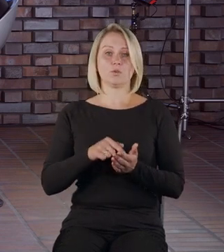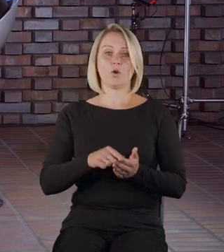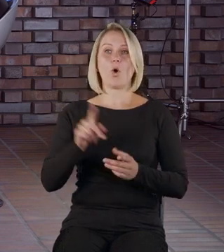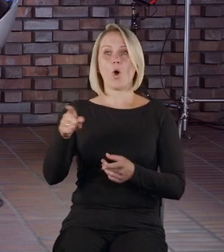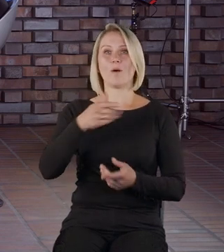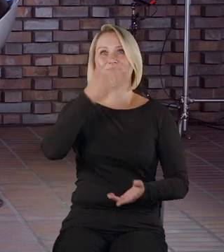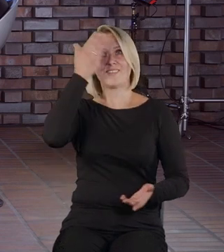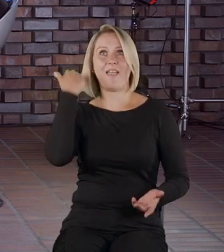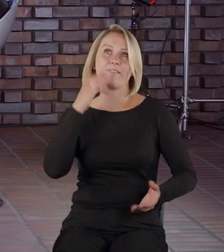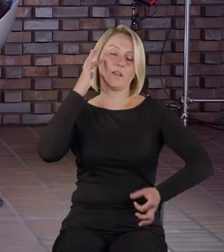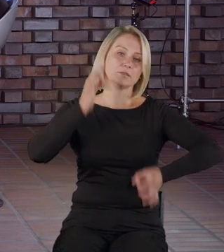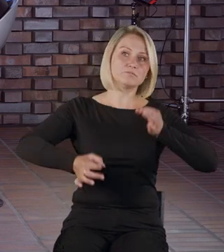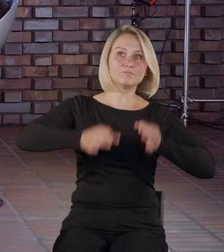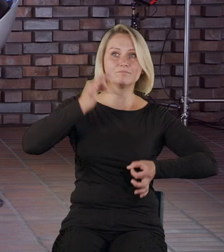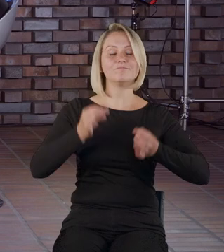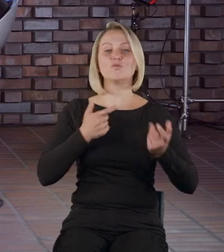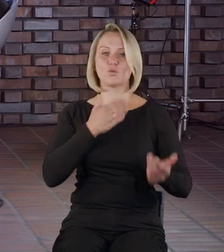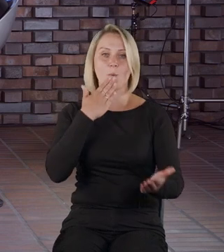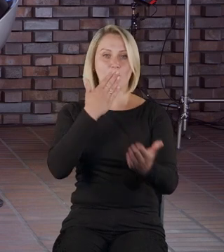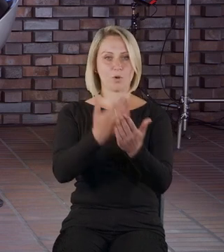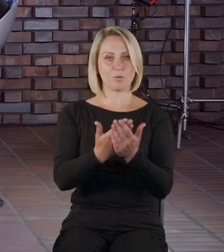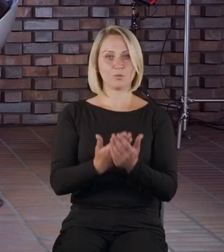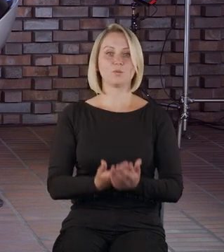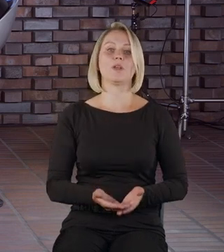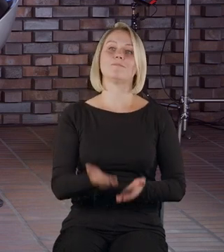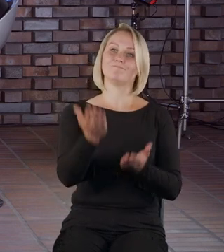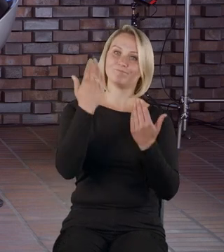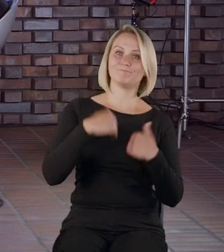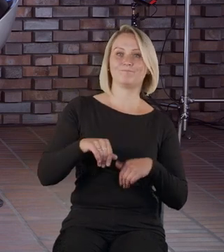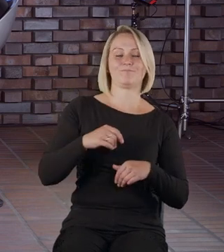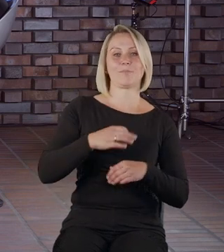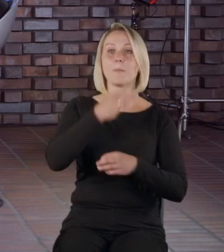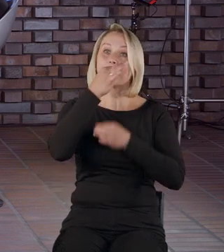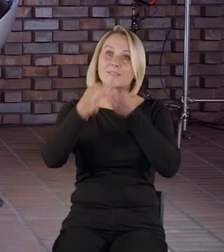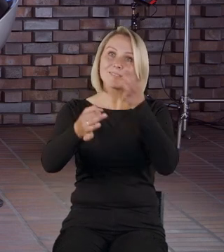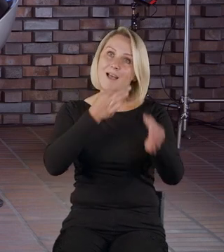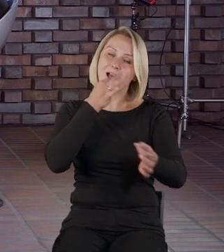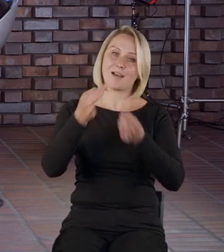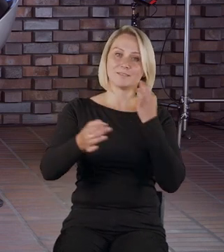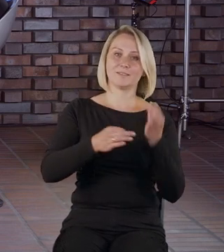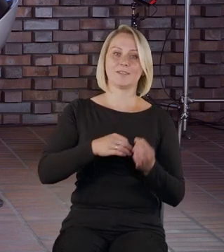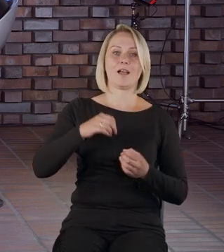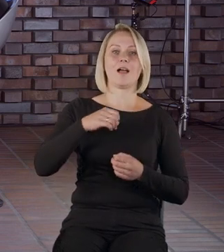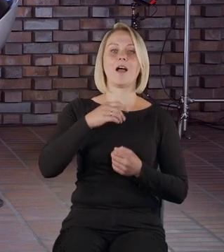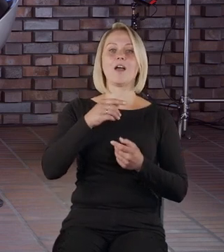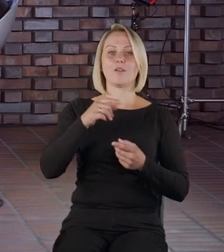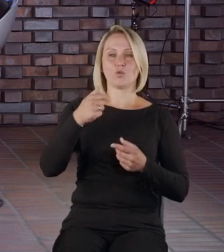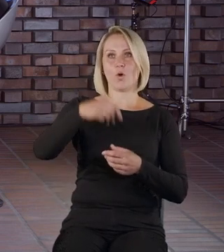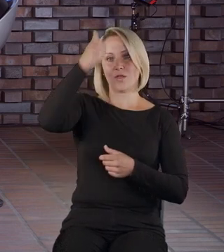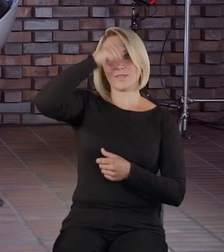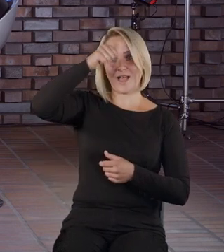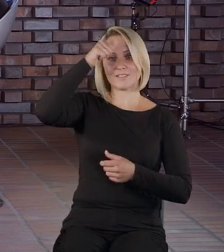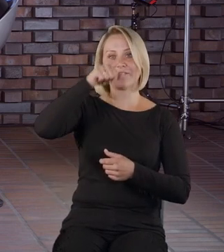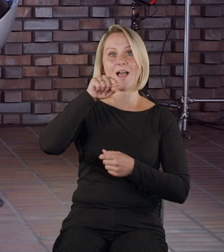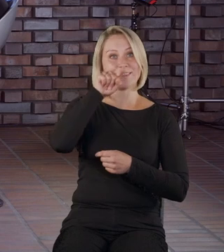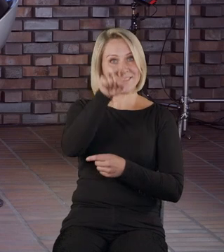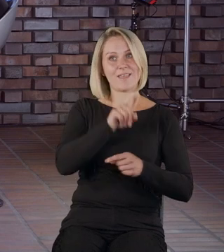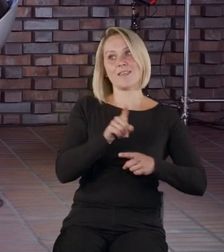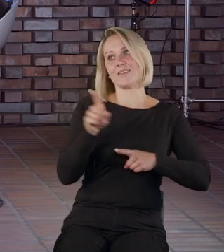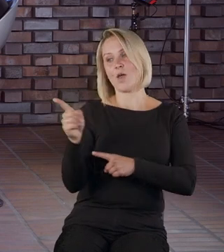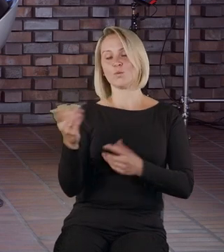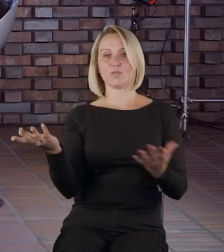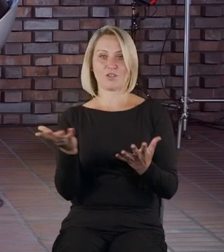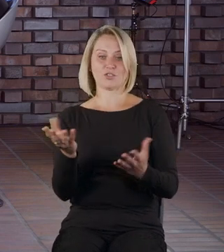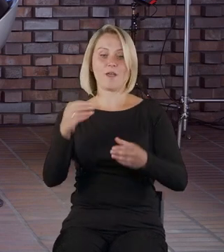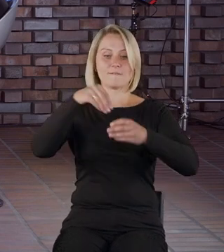osobom niezdecydowanym proponujemy wzięcie udziału w quizie, który nosi nazwę Ukierunkuj się. Kandydat